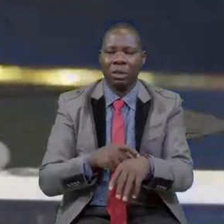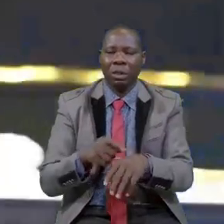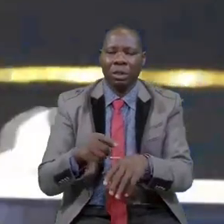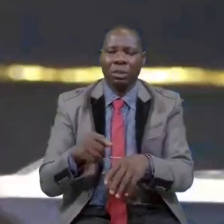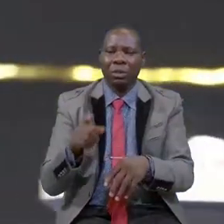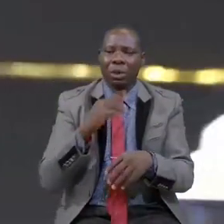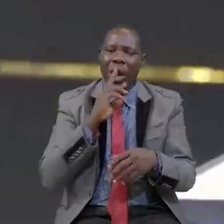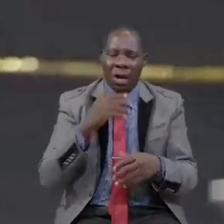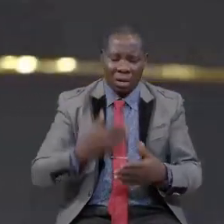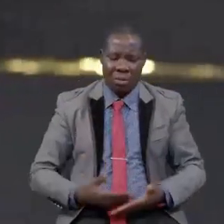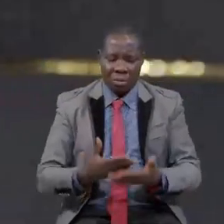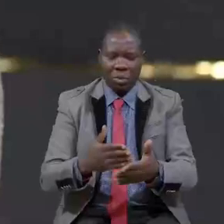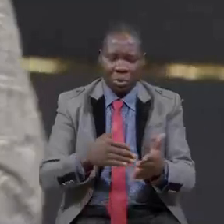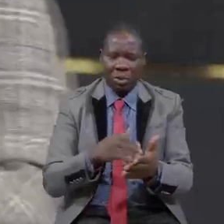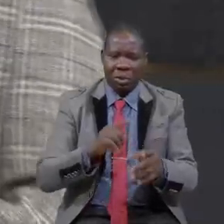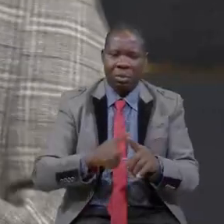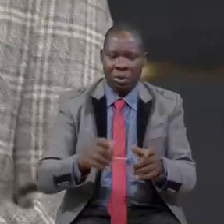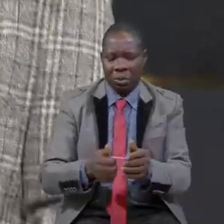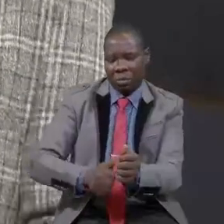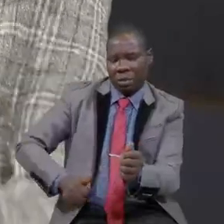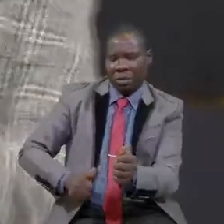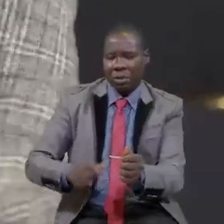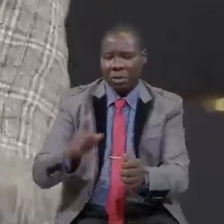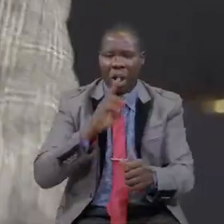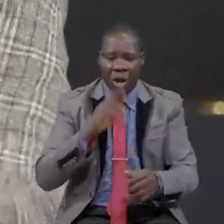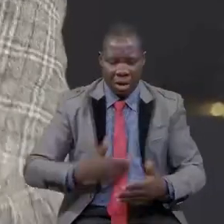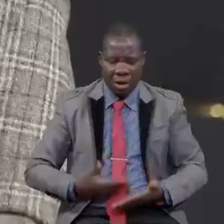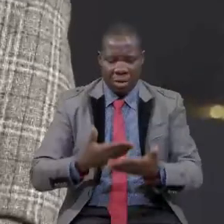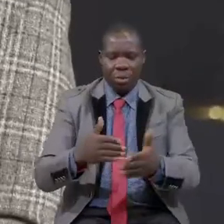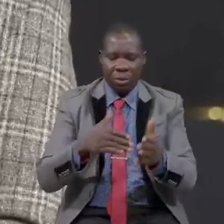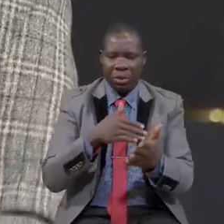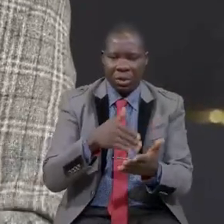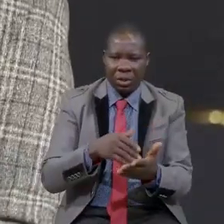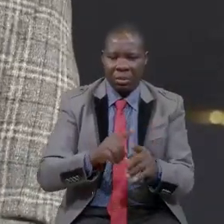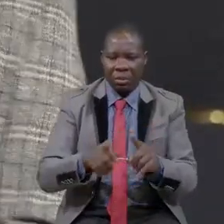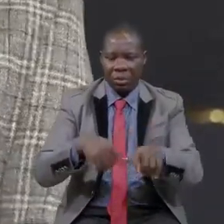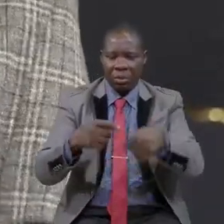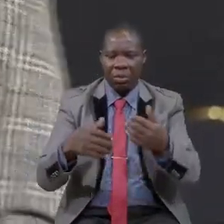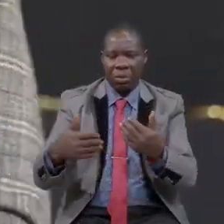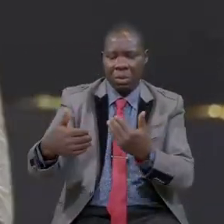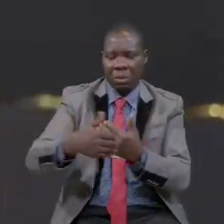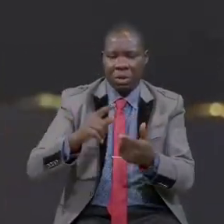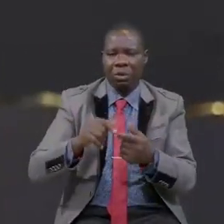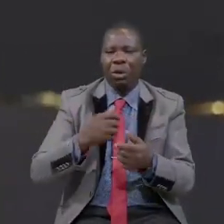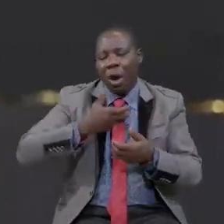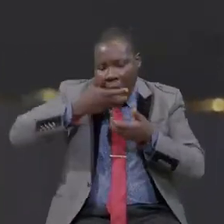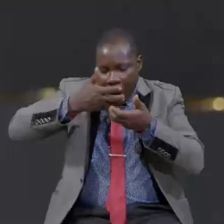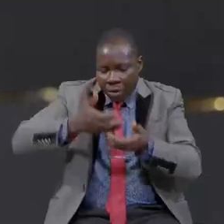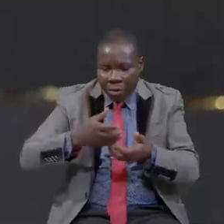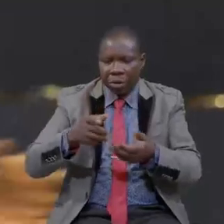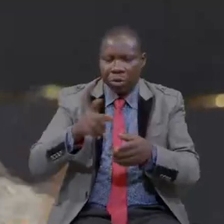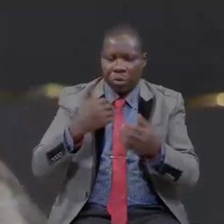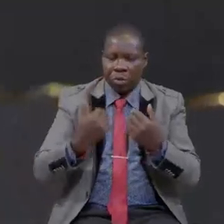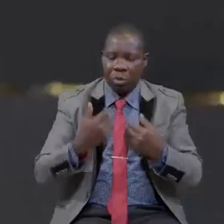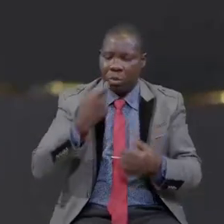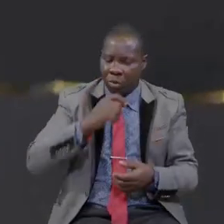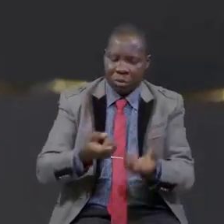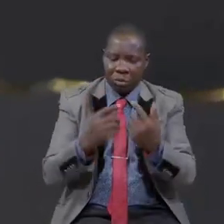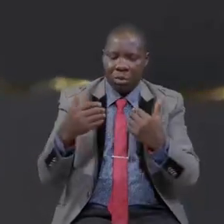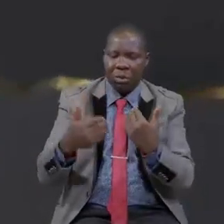es né de nouveau, mais tu es retourné à tes vomis, vomissus. Tu dois revenir au Seigneur. Et le Seigneur